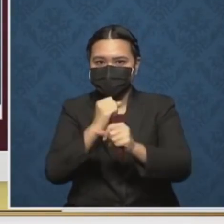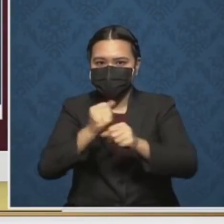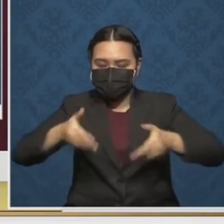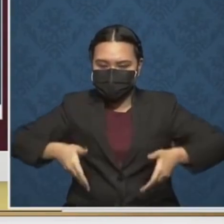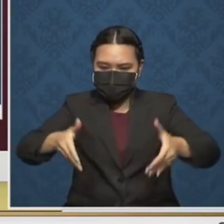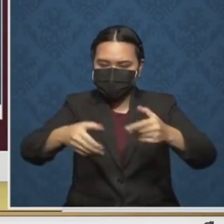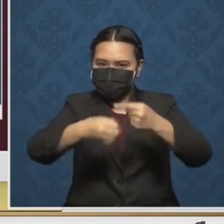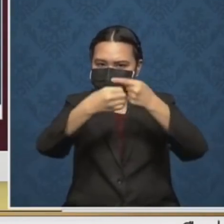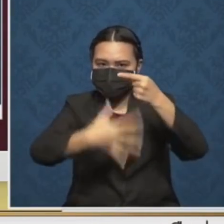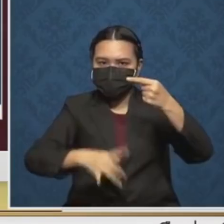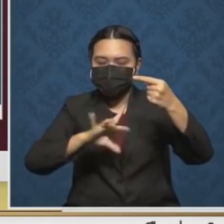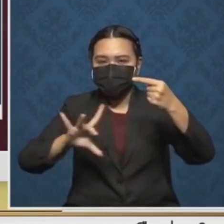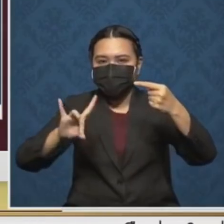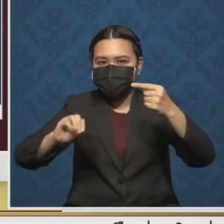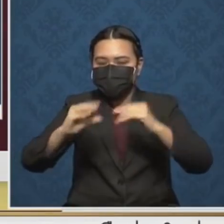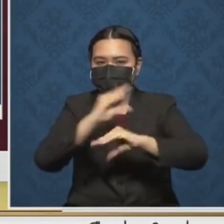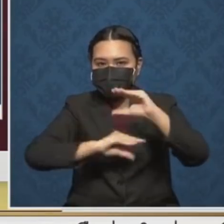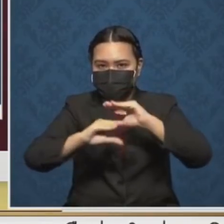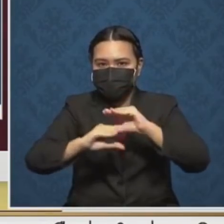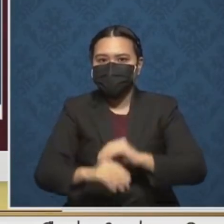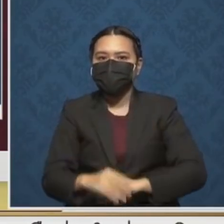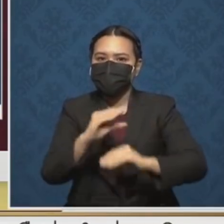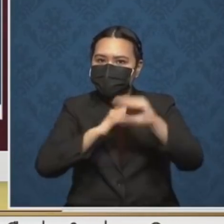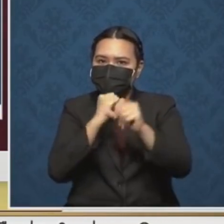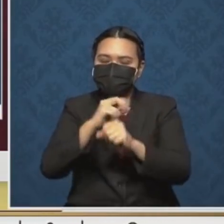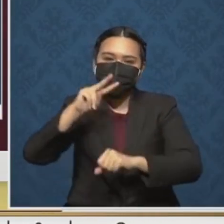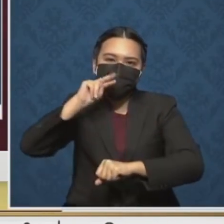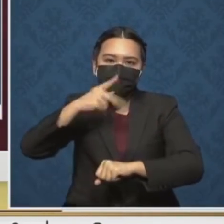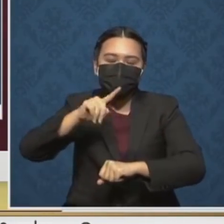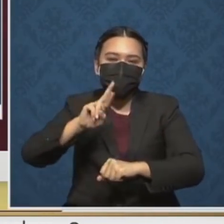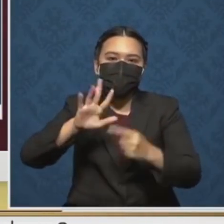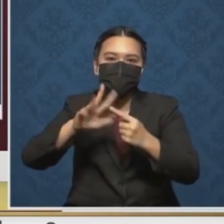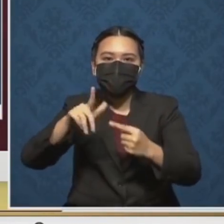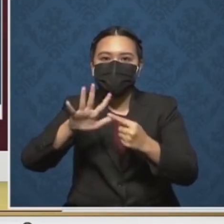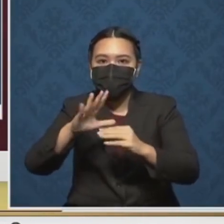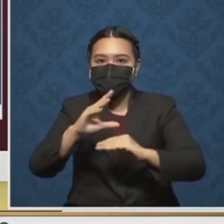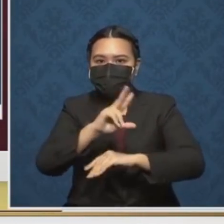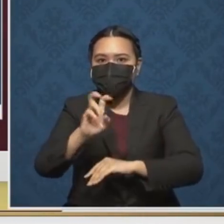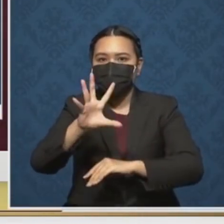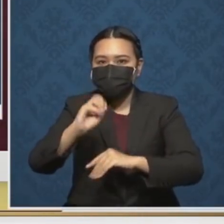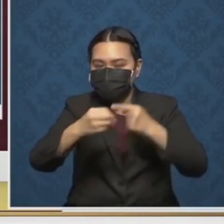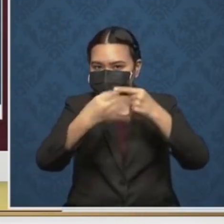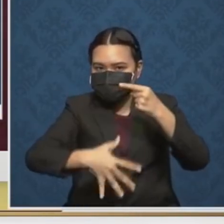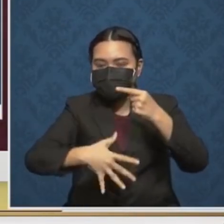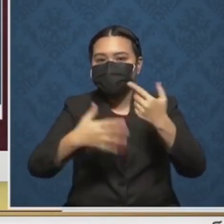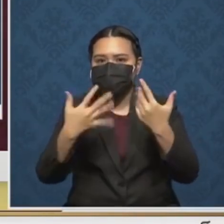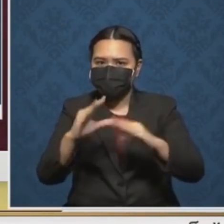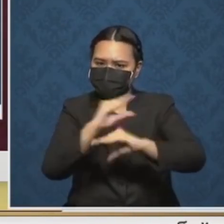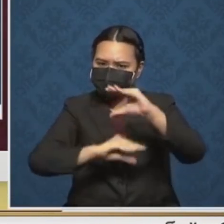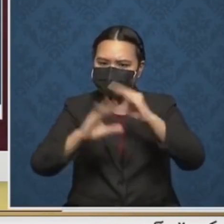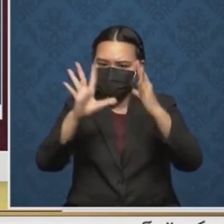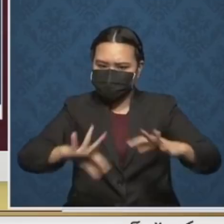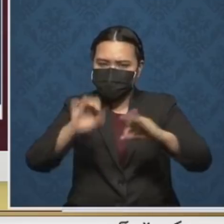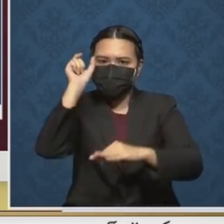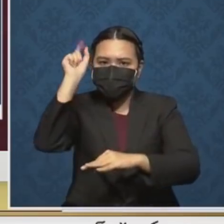ครงการเป็นโครงการทำแหล่งน้ำประปาแหล่งน้ำและประปา250โครงการโครงการเหล่านี้มีความจำเป็นเร่งด่วนอย่